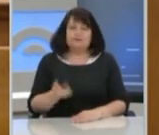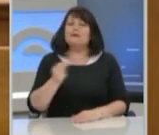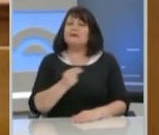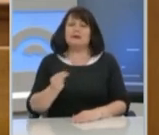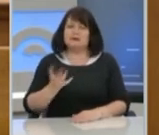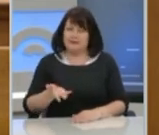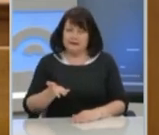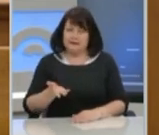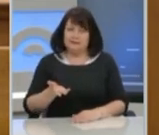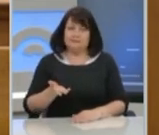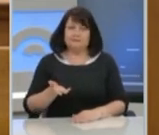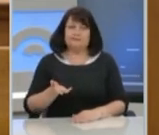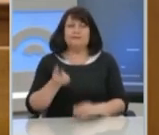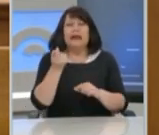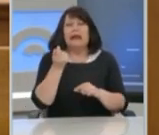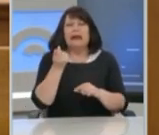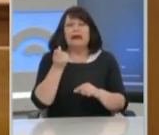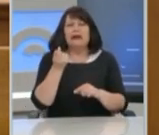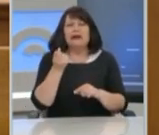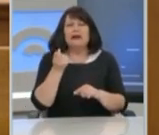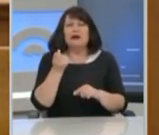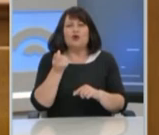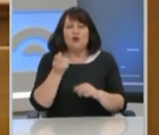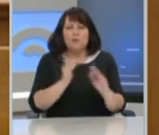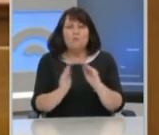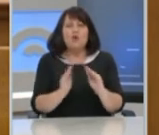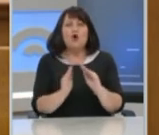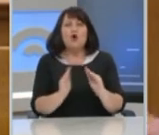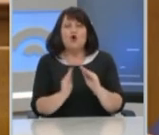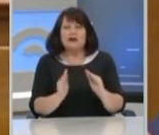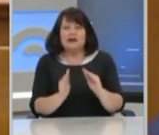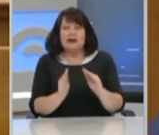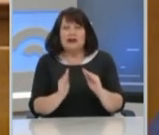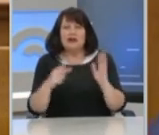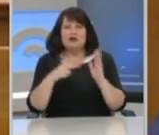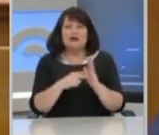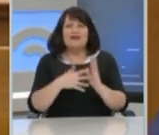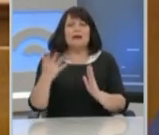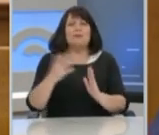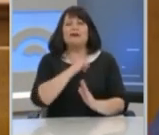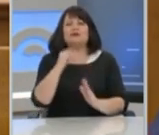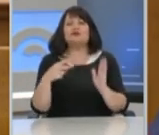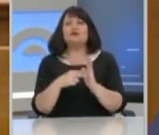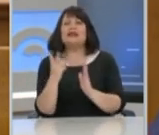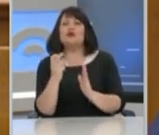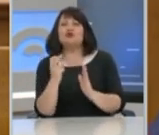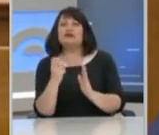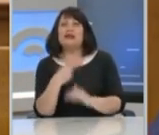Σημαίνει ότι η ελάχιστη μεταβολή του προνοιακού προϋπολογισμού στην εξαετία 15-20 θα φτάσει